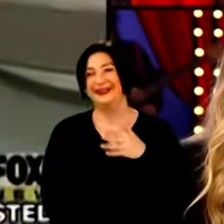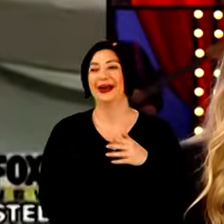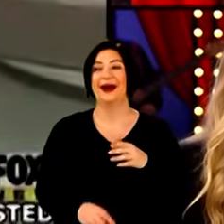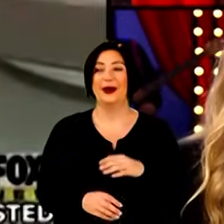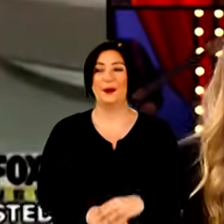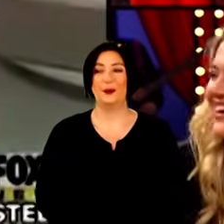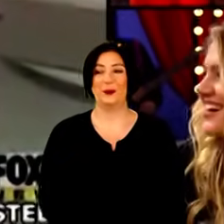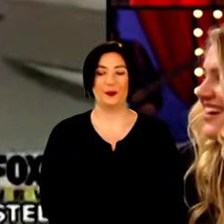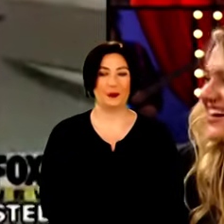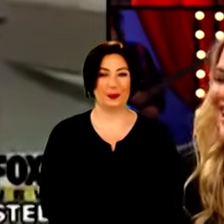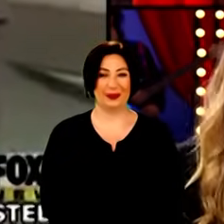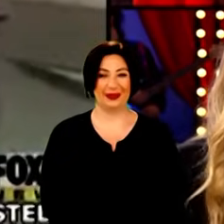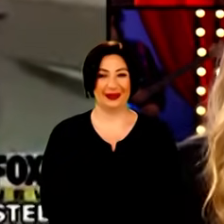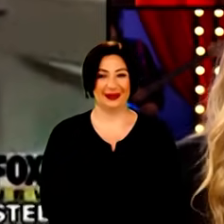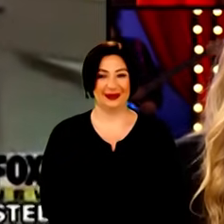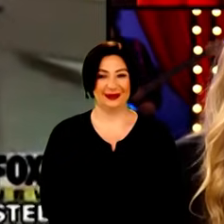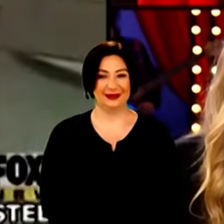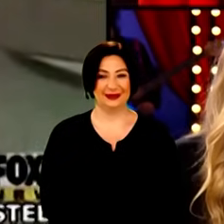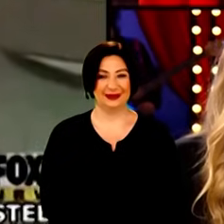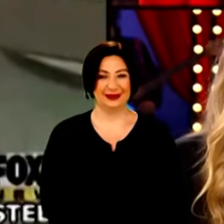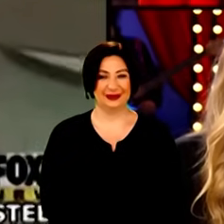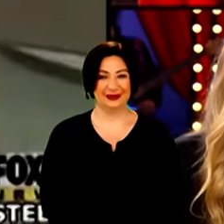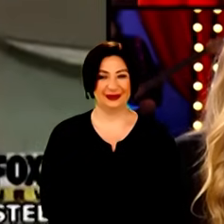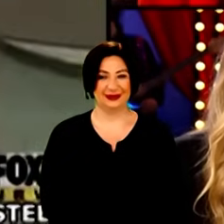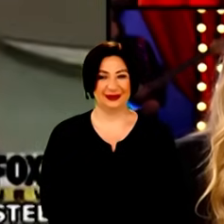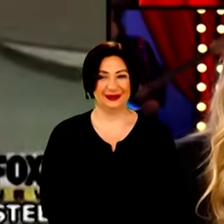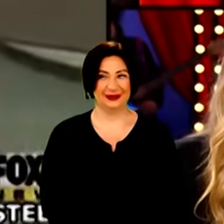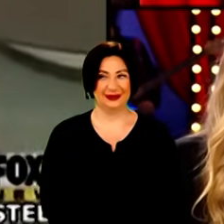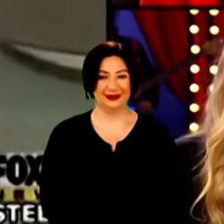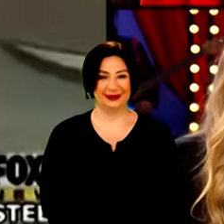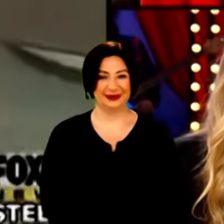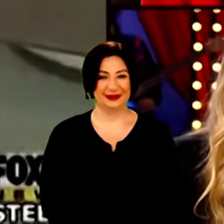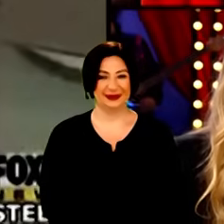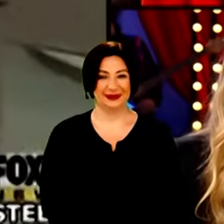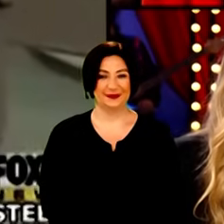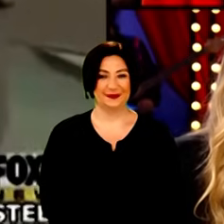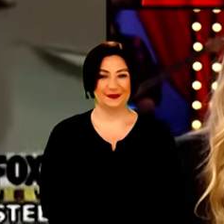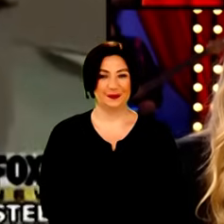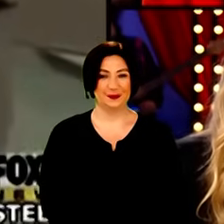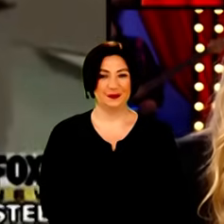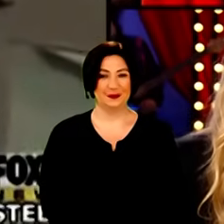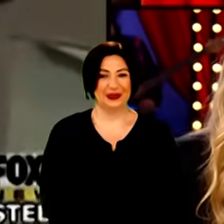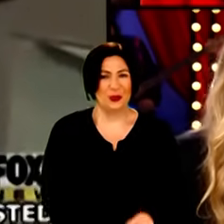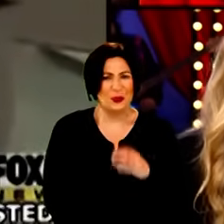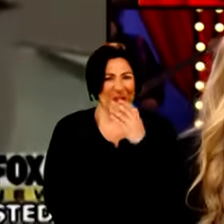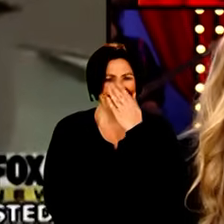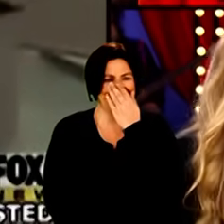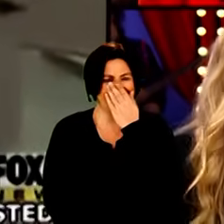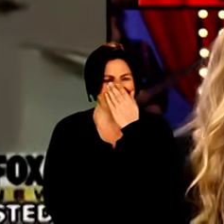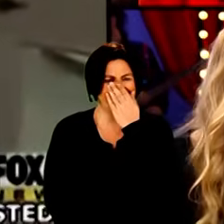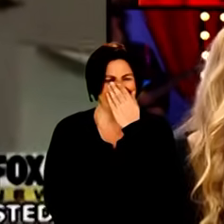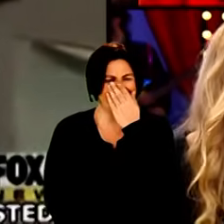And killing them. Now it's part of their sentence. This whole guy's having fun, but now it's part of their sentence. The couple is going to have to come right.